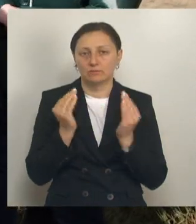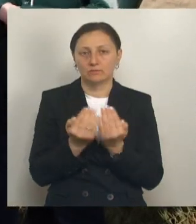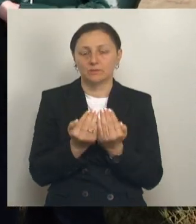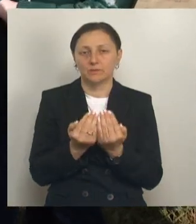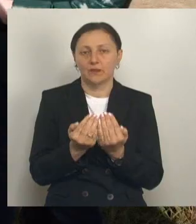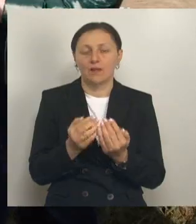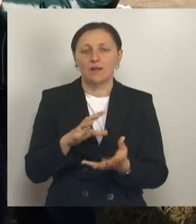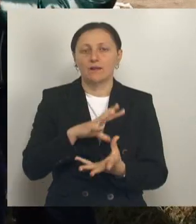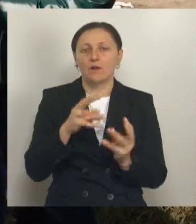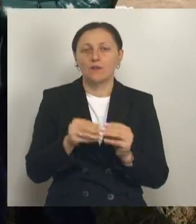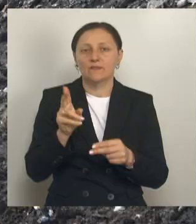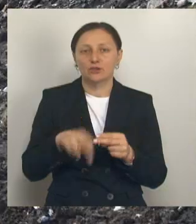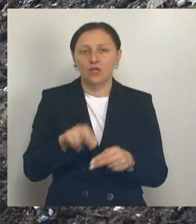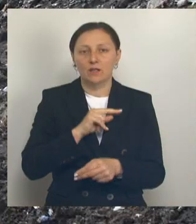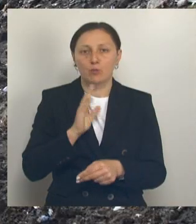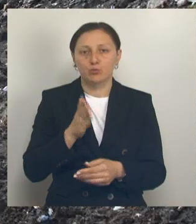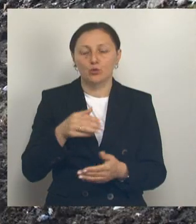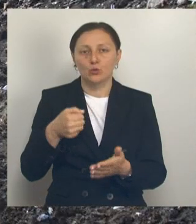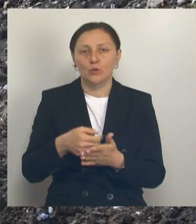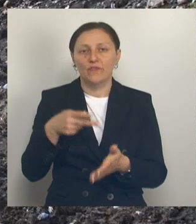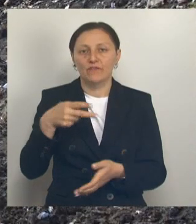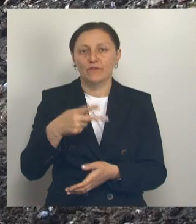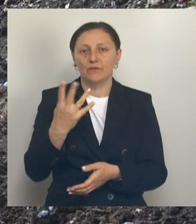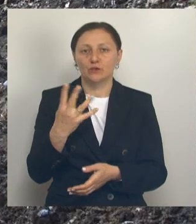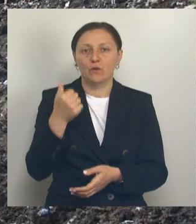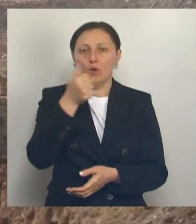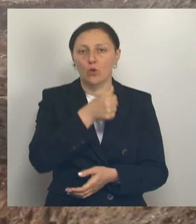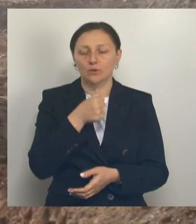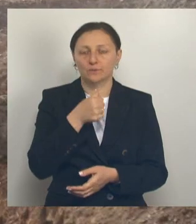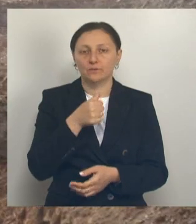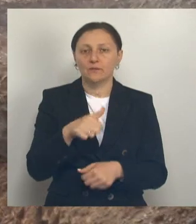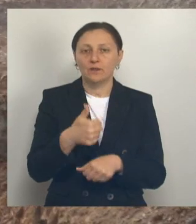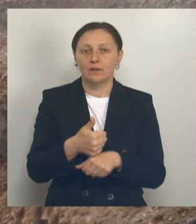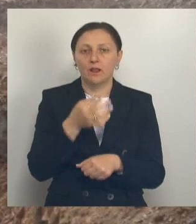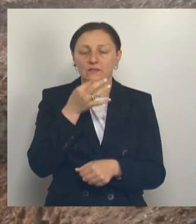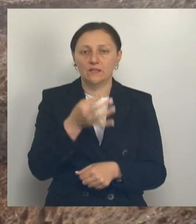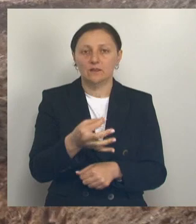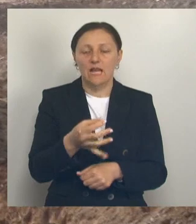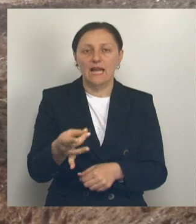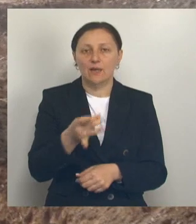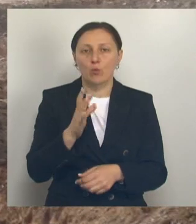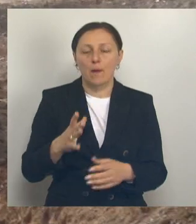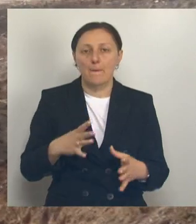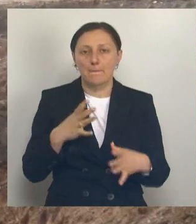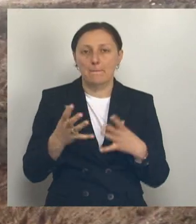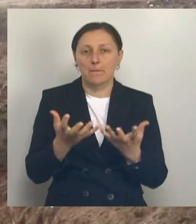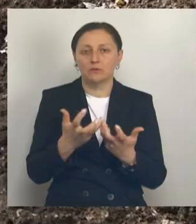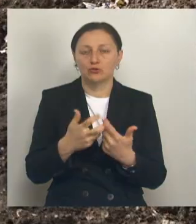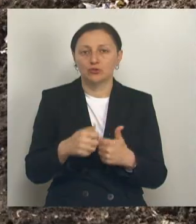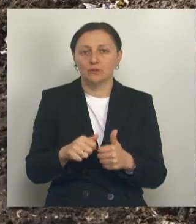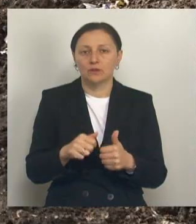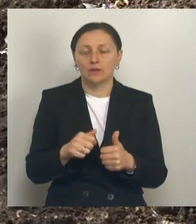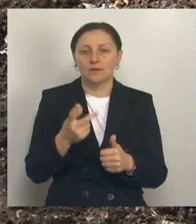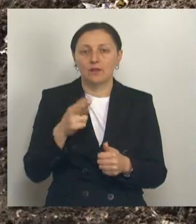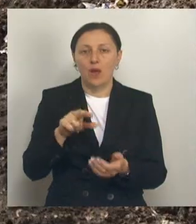завершить работу планируют в 2024 году губернатор подчеркнул регион подготовит проектно-сметную документацию